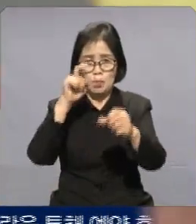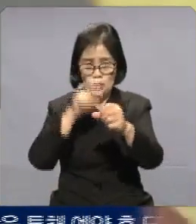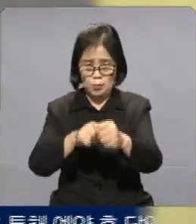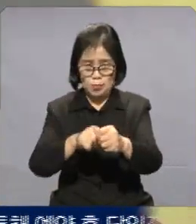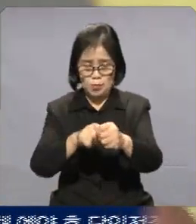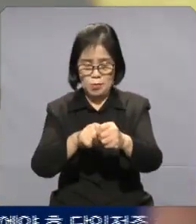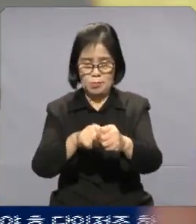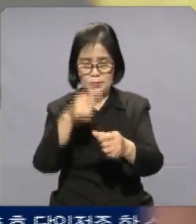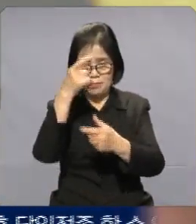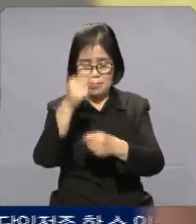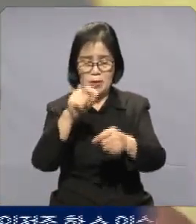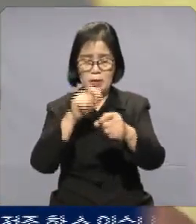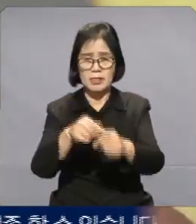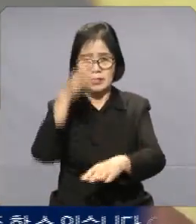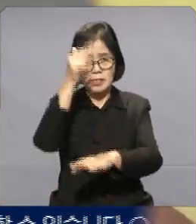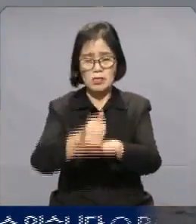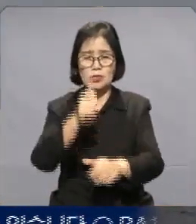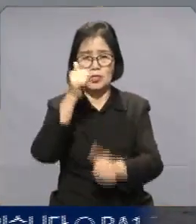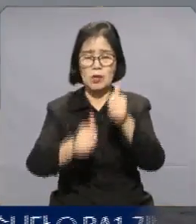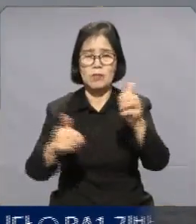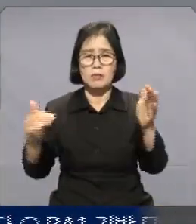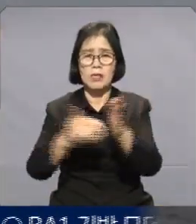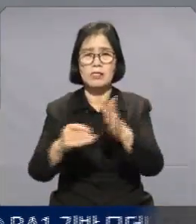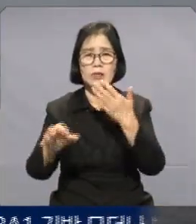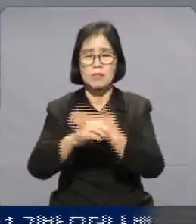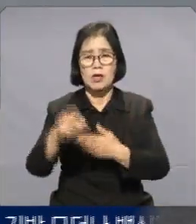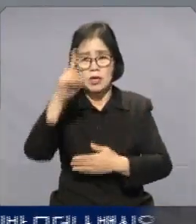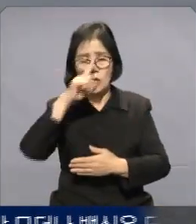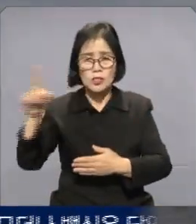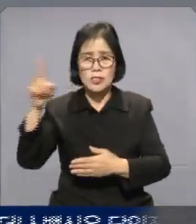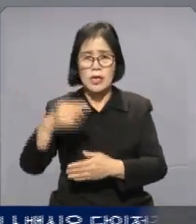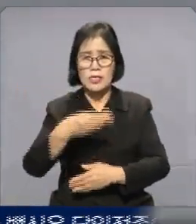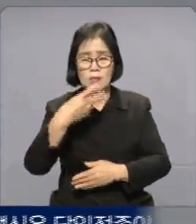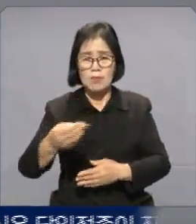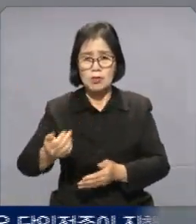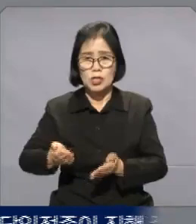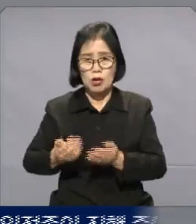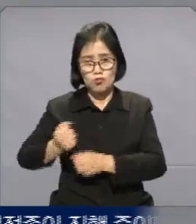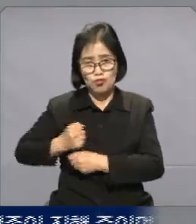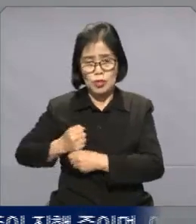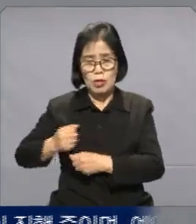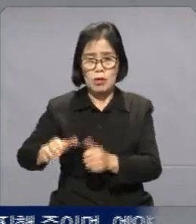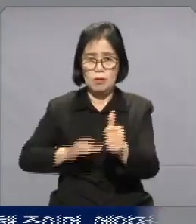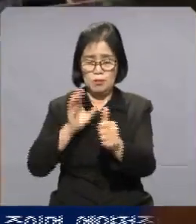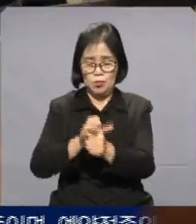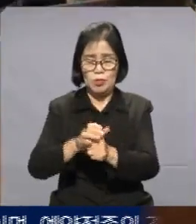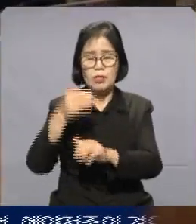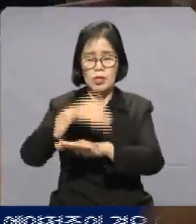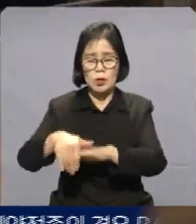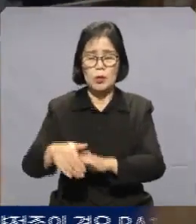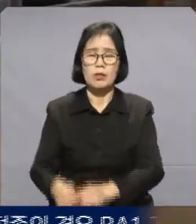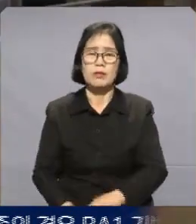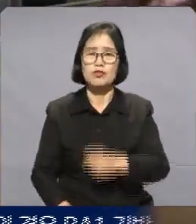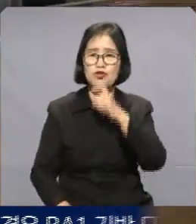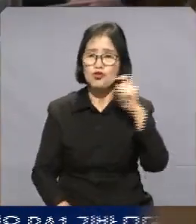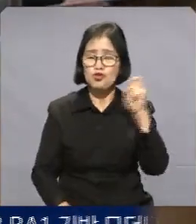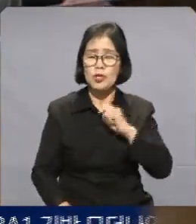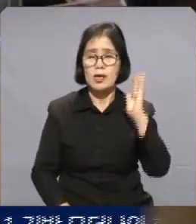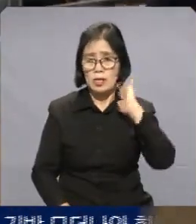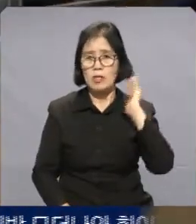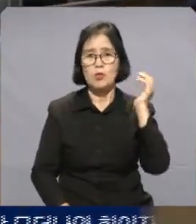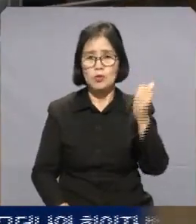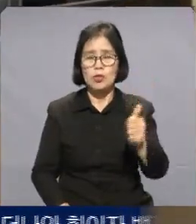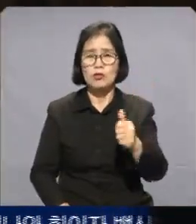건데 최종 시험을 마치면 러시아 태평양 함대에 배치할 예정입니다. 이런 가운데 젤렌스키 대통령은 곧